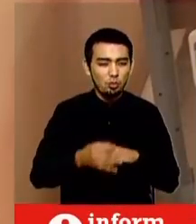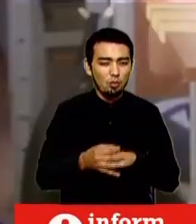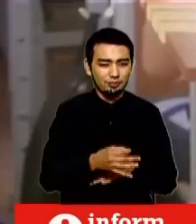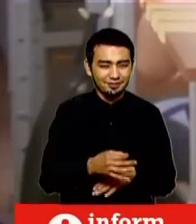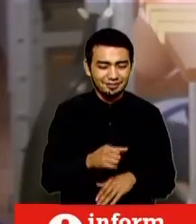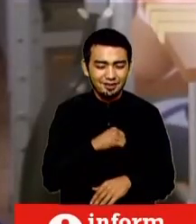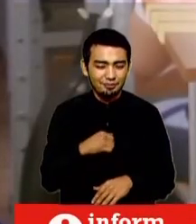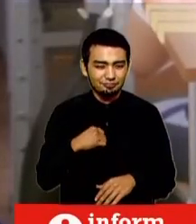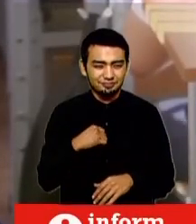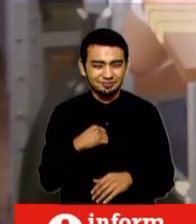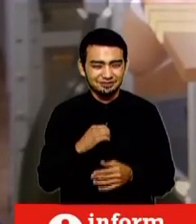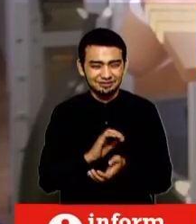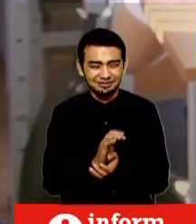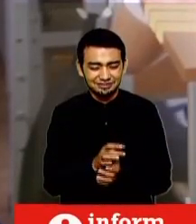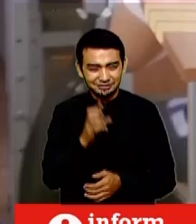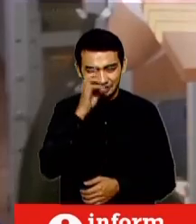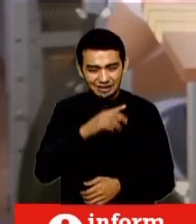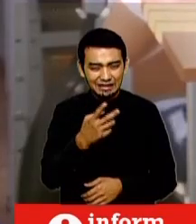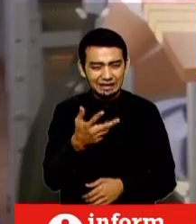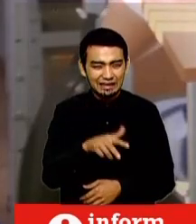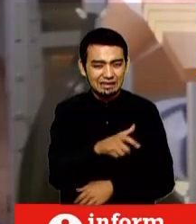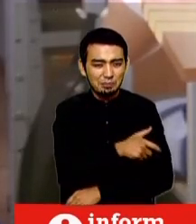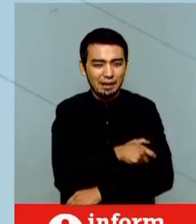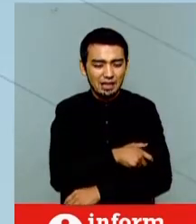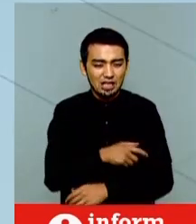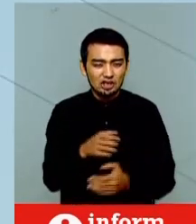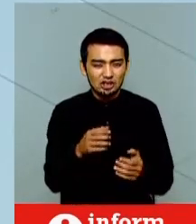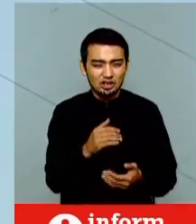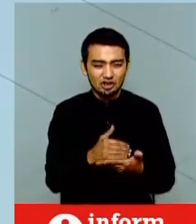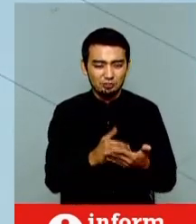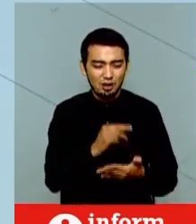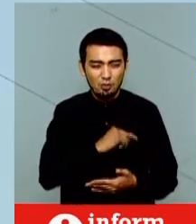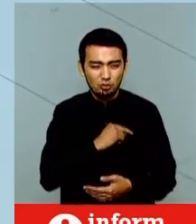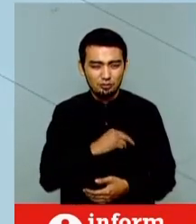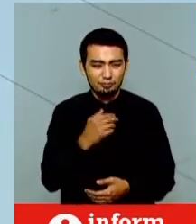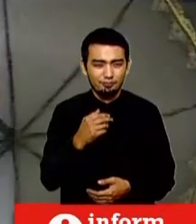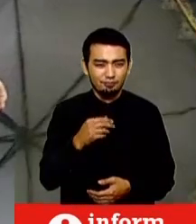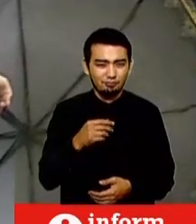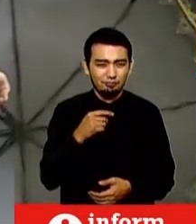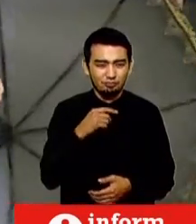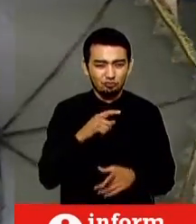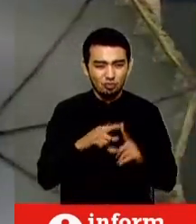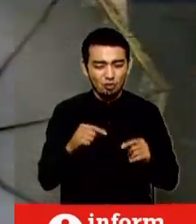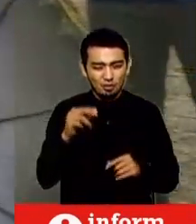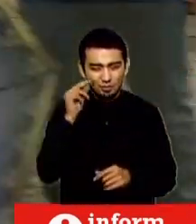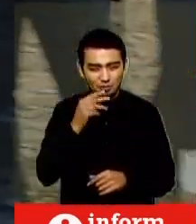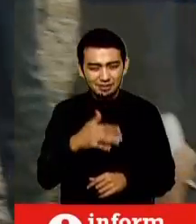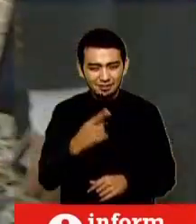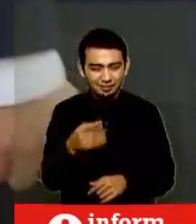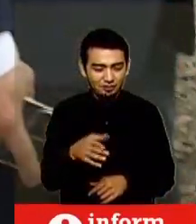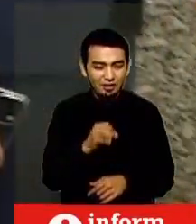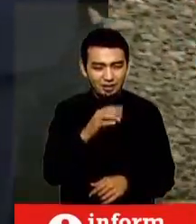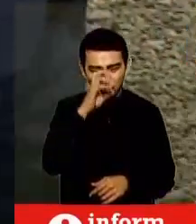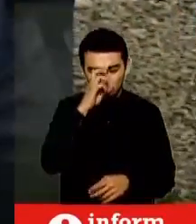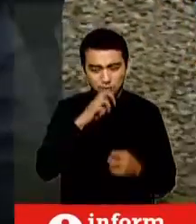одни из самых перегруженных в стране. В трехсменном режиме работает 51 общеобразовательное учреждение. Естественно, государству тяжело